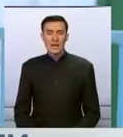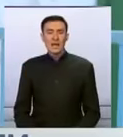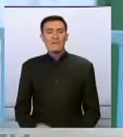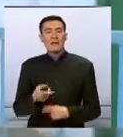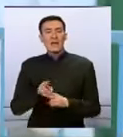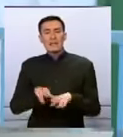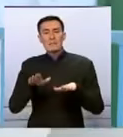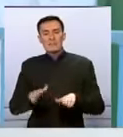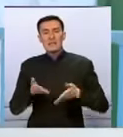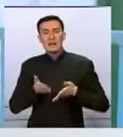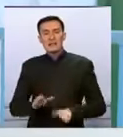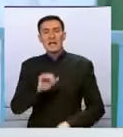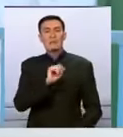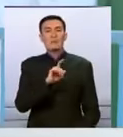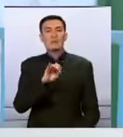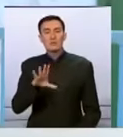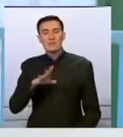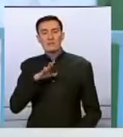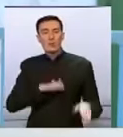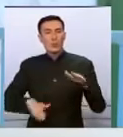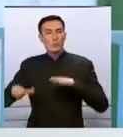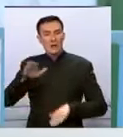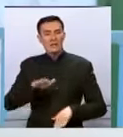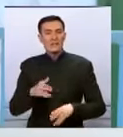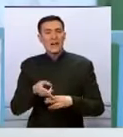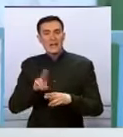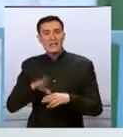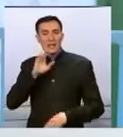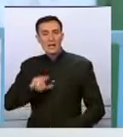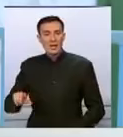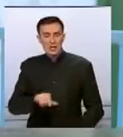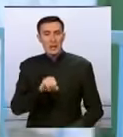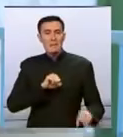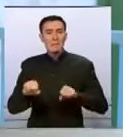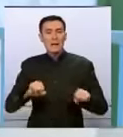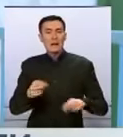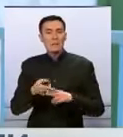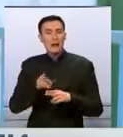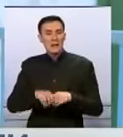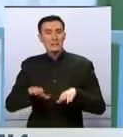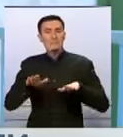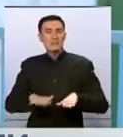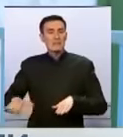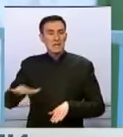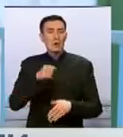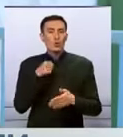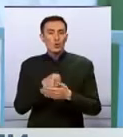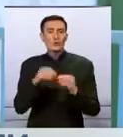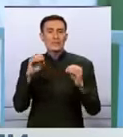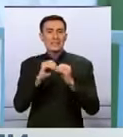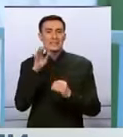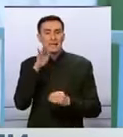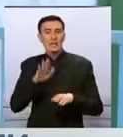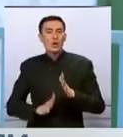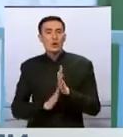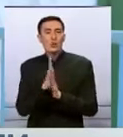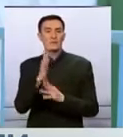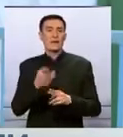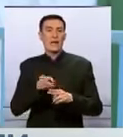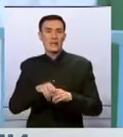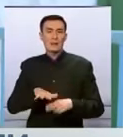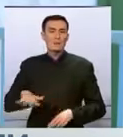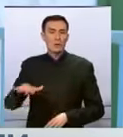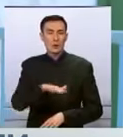Здесь родился Ахмет Байтурсынов. Он купался в местной речушке, бегал вот по этим самым местам. В общем, до 10 лет он рос именно в этом